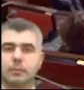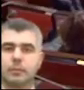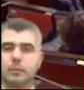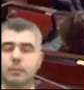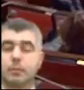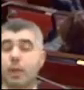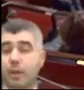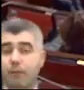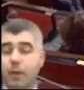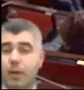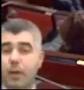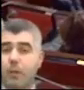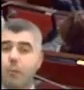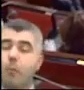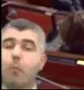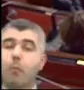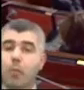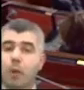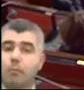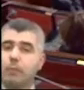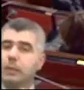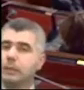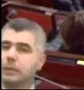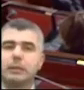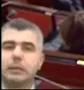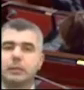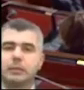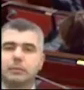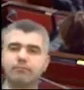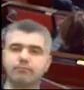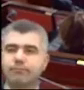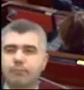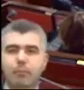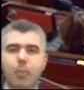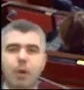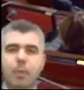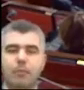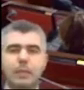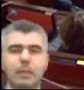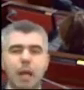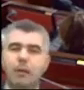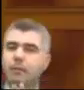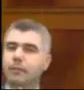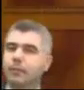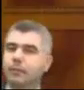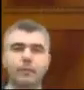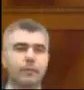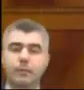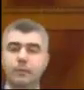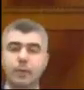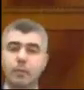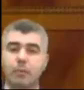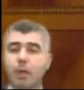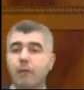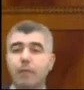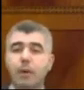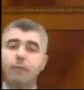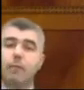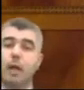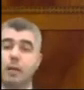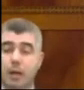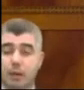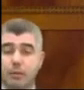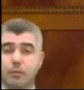نحن بحاجة إلى استقرار يحترم الشعوب ومشروعات